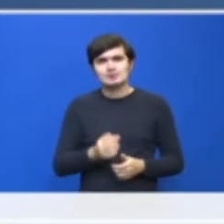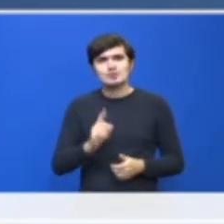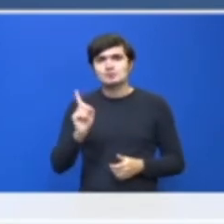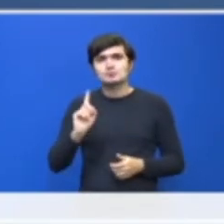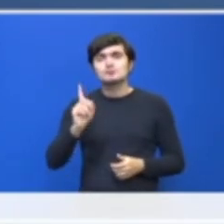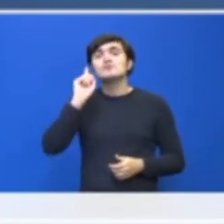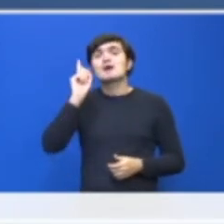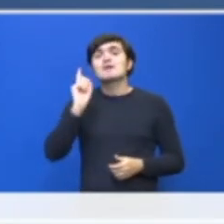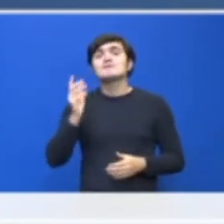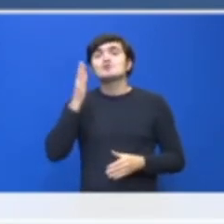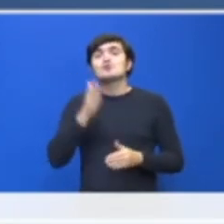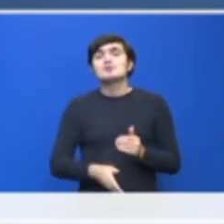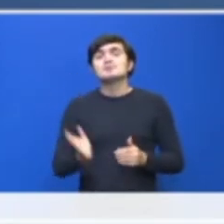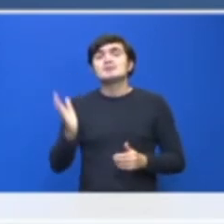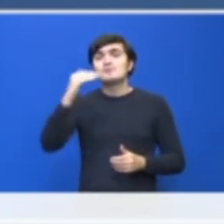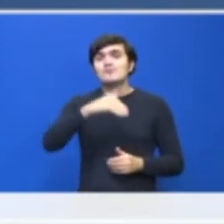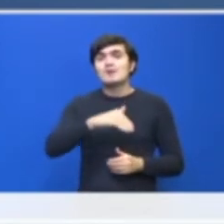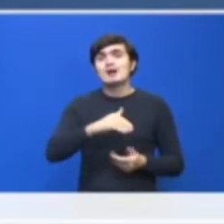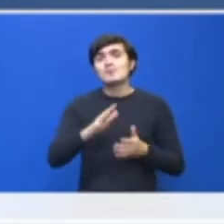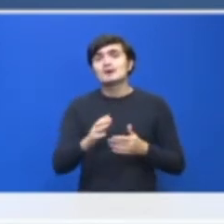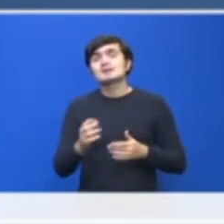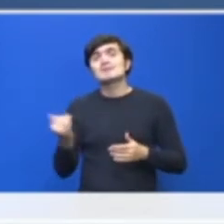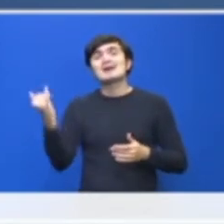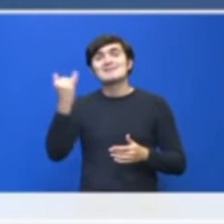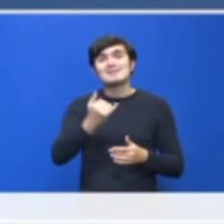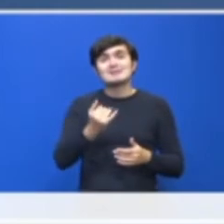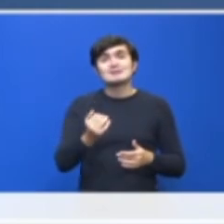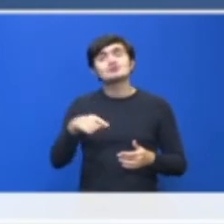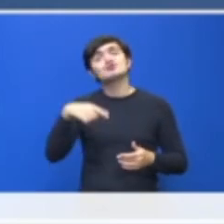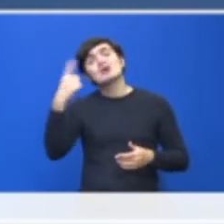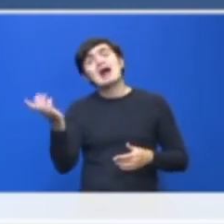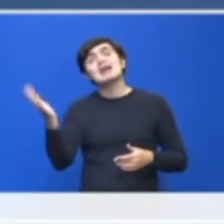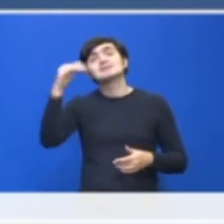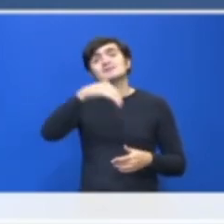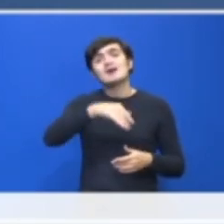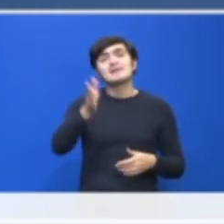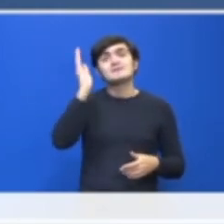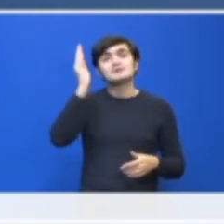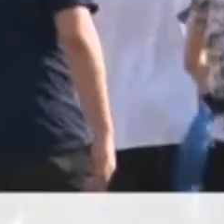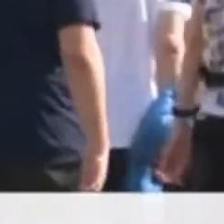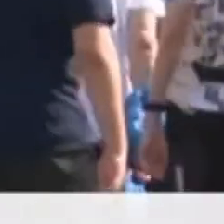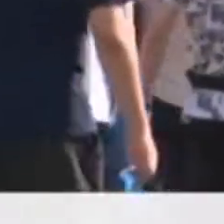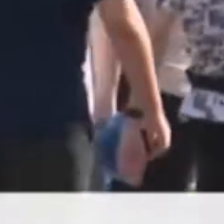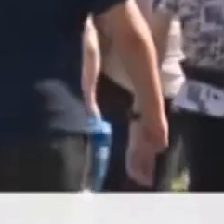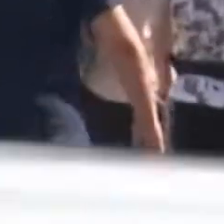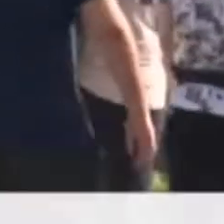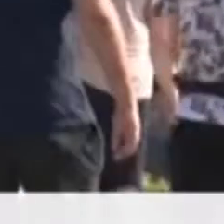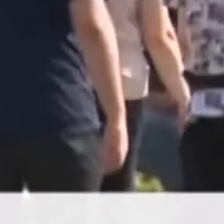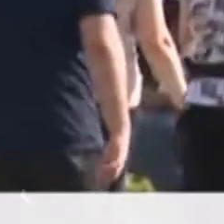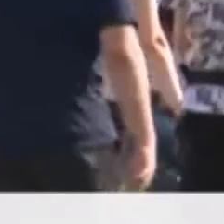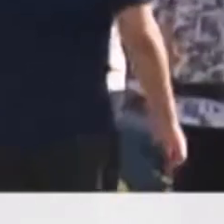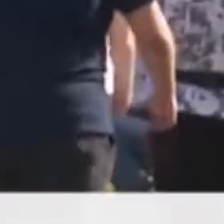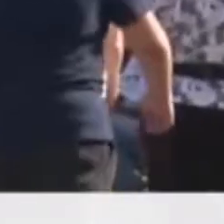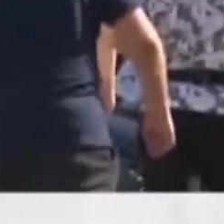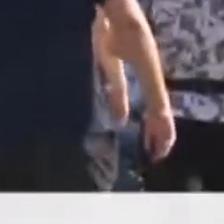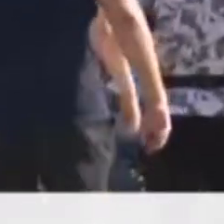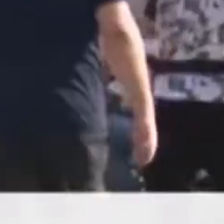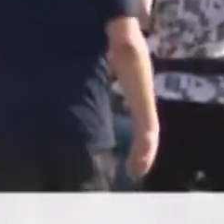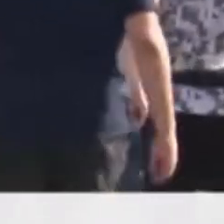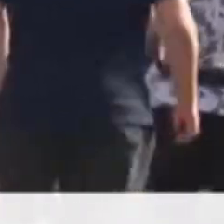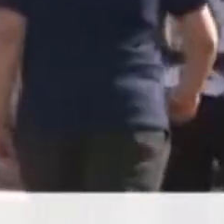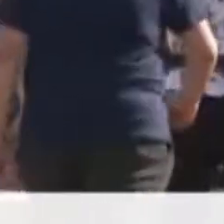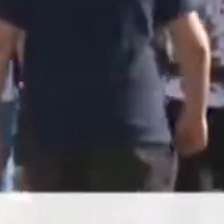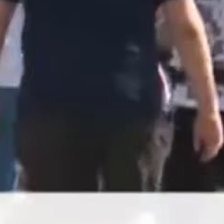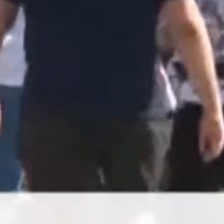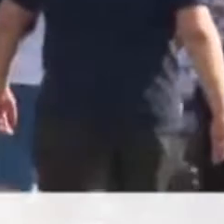ultimul val, poate, și că va mai veni, poate, un alt val după el, acest lucru este posibil. Condiții în care nu este exclusă repartiția